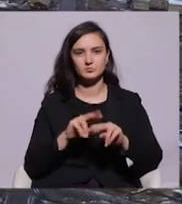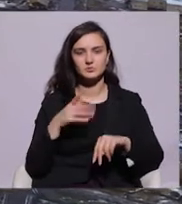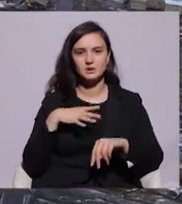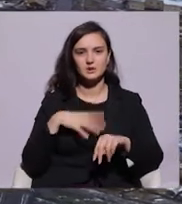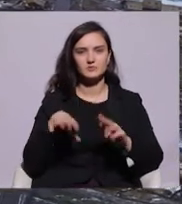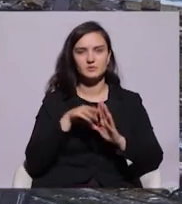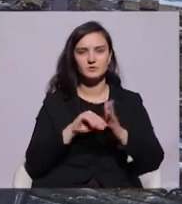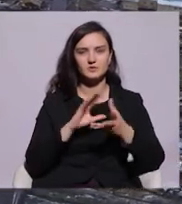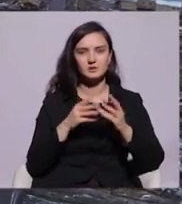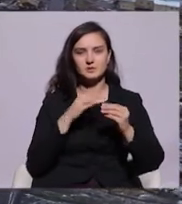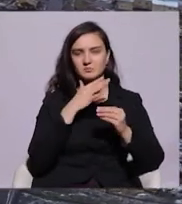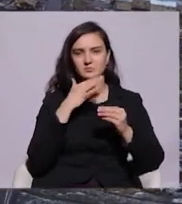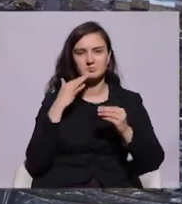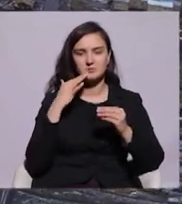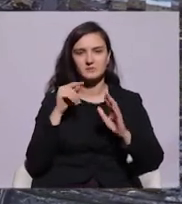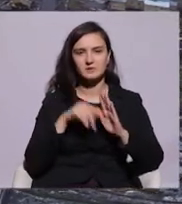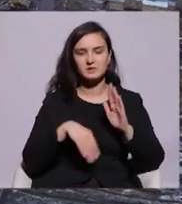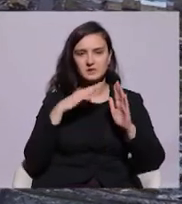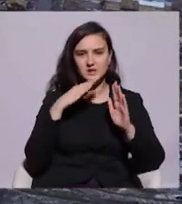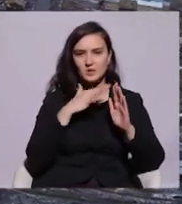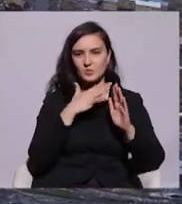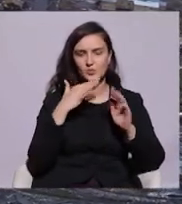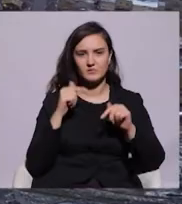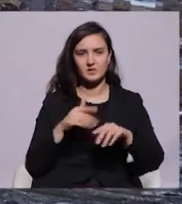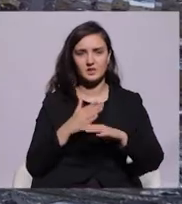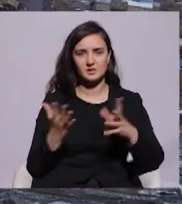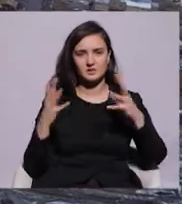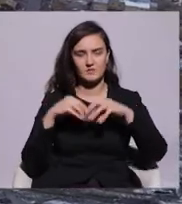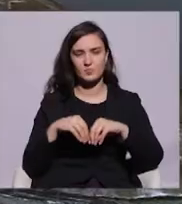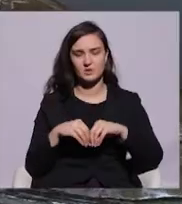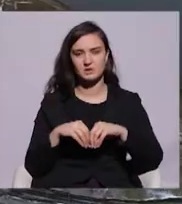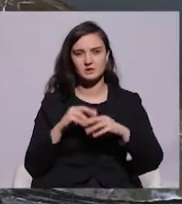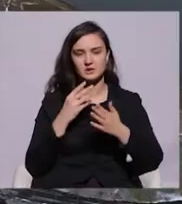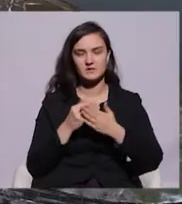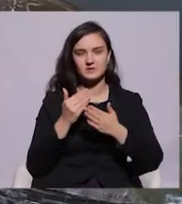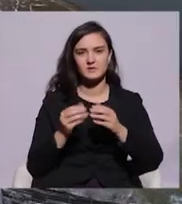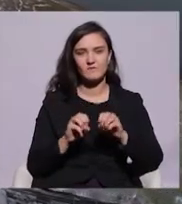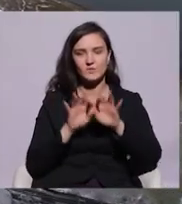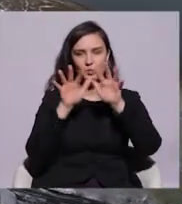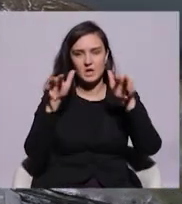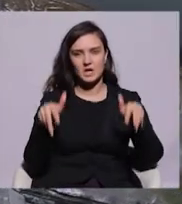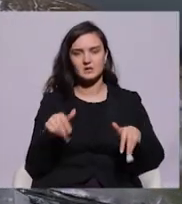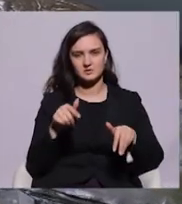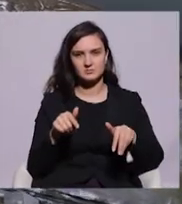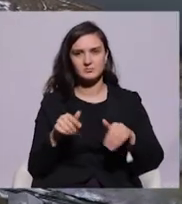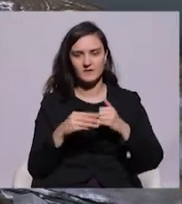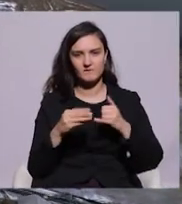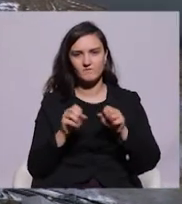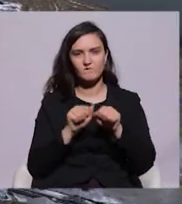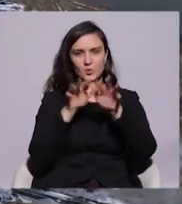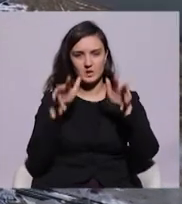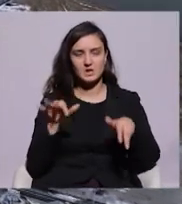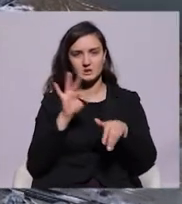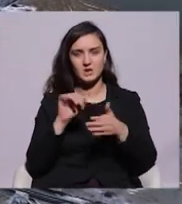რადგან საქართველოს ყველაზე ბევრი დიდი ღრმა და წყალუხვი ტბები აქ არის თავმოყრილი, თავისი ვულკანური წარმოშობის გამო,